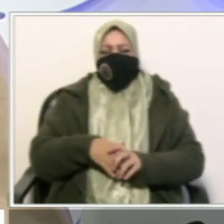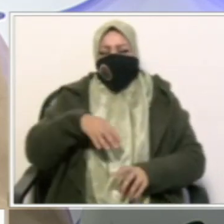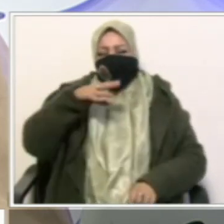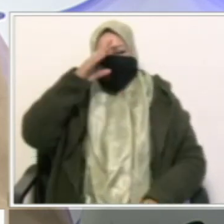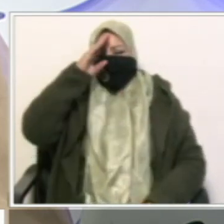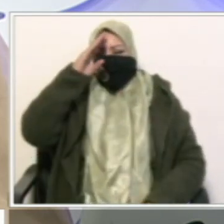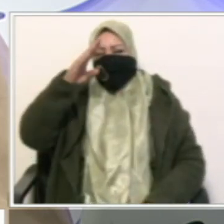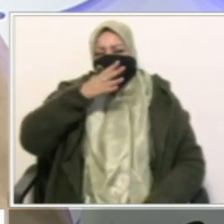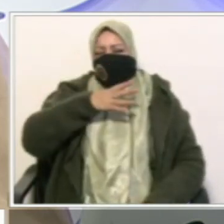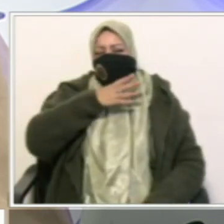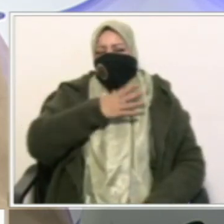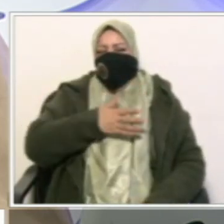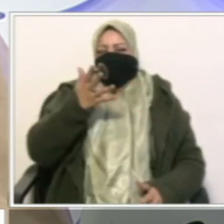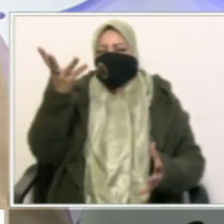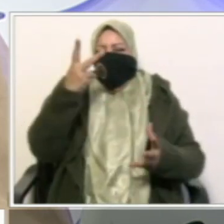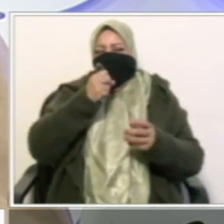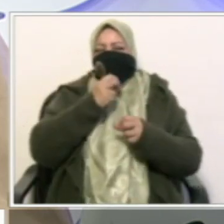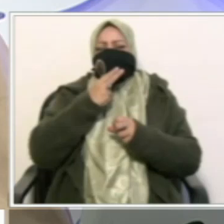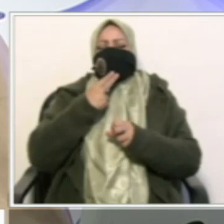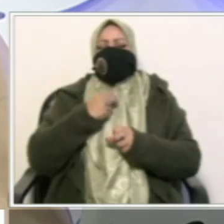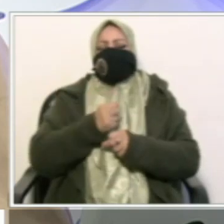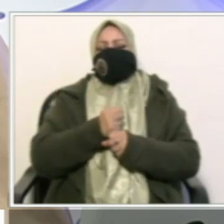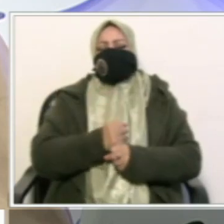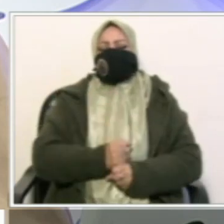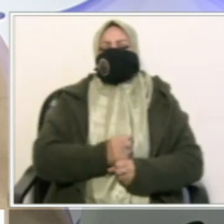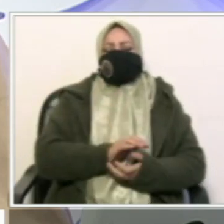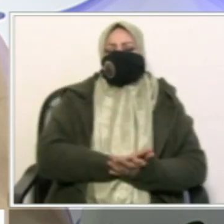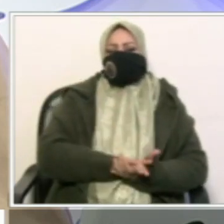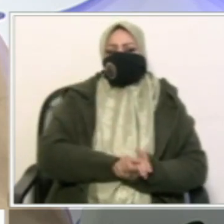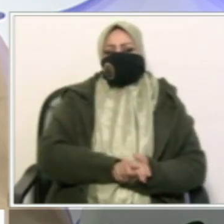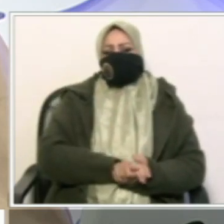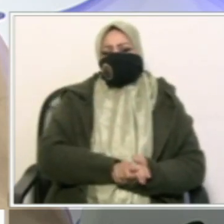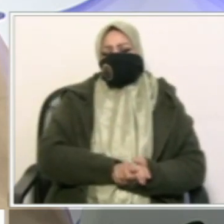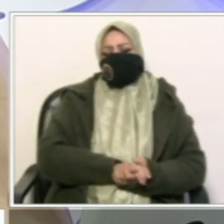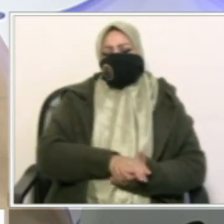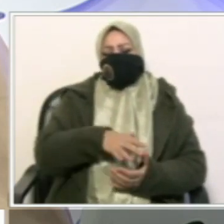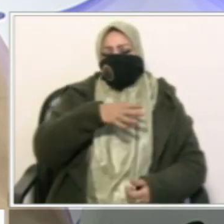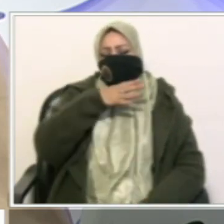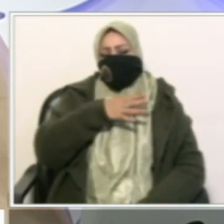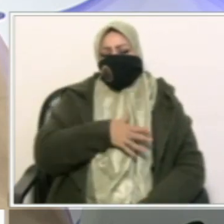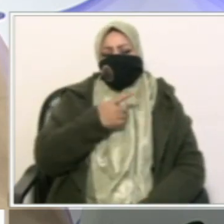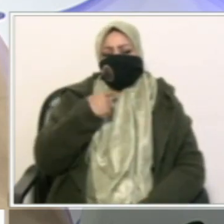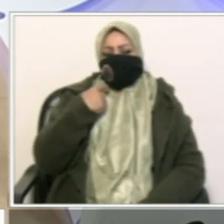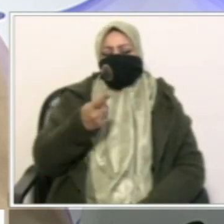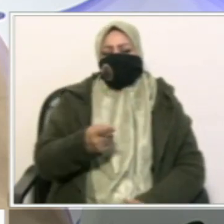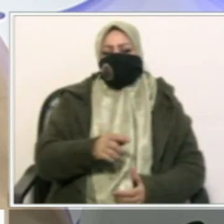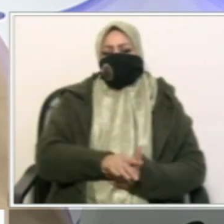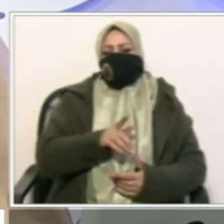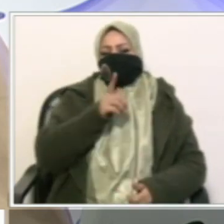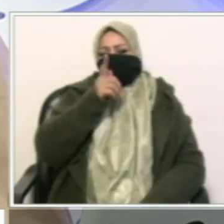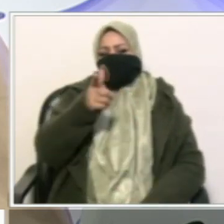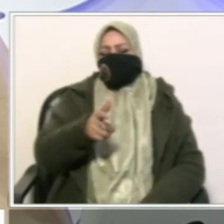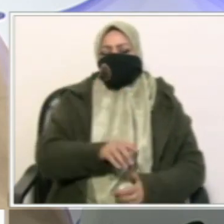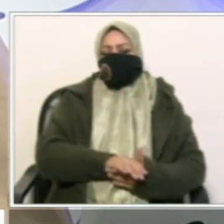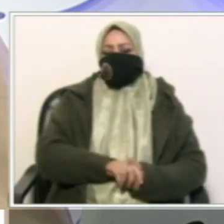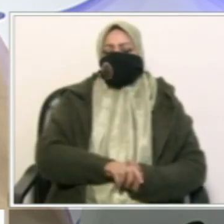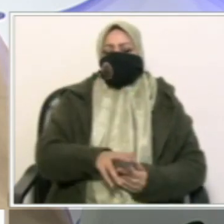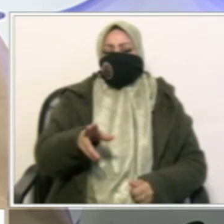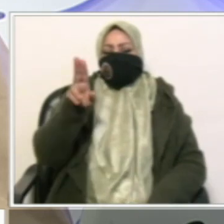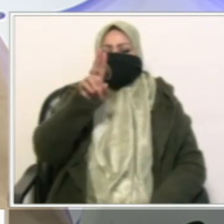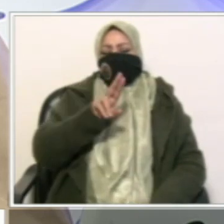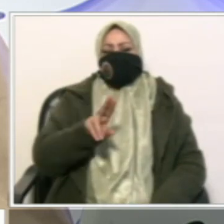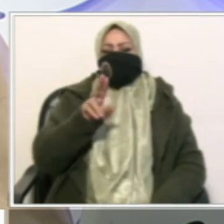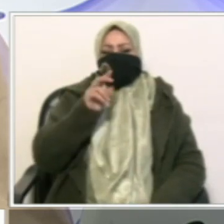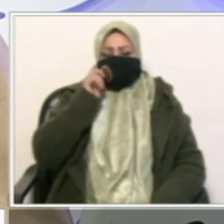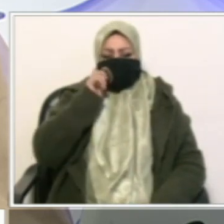الله. يا شيخنا بالله ابن نقول لك سؤال لكن هذا اللي نعطوها